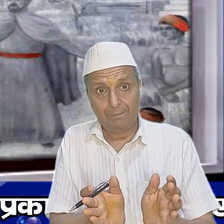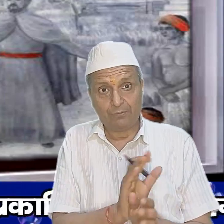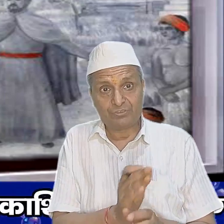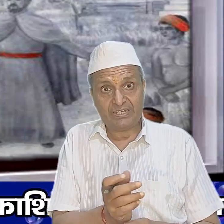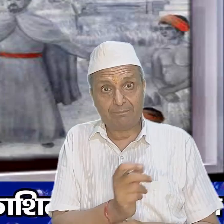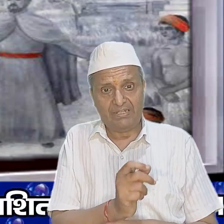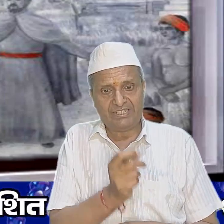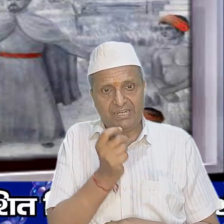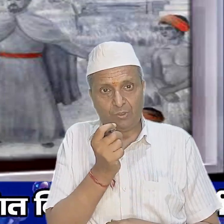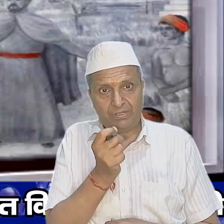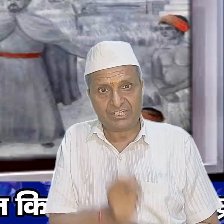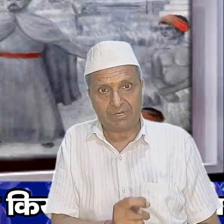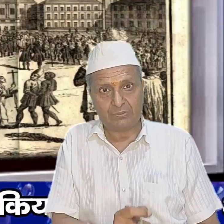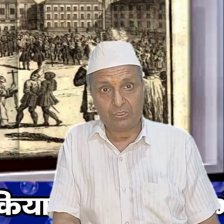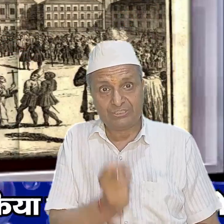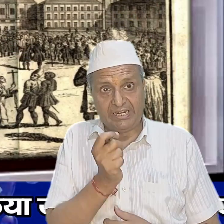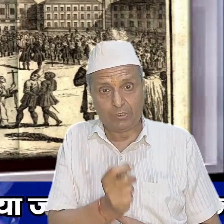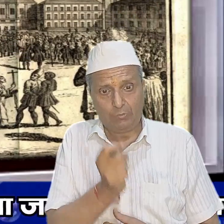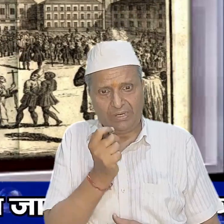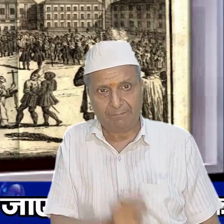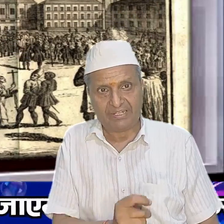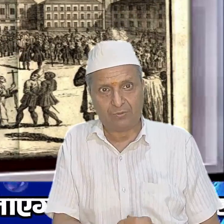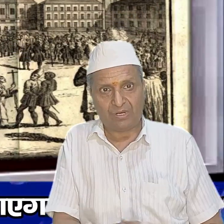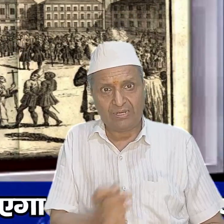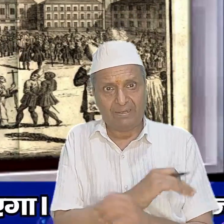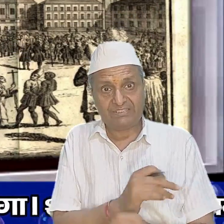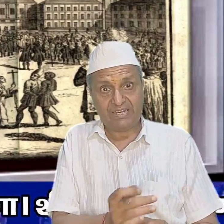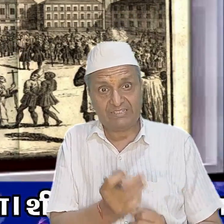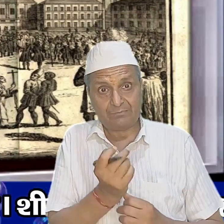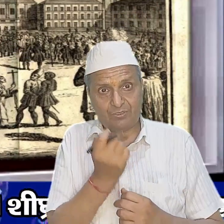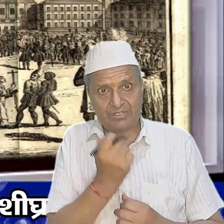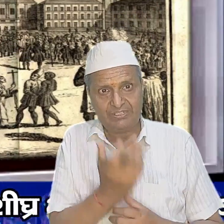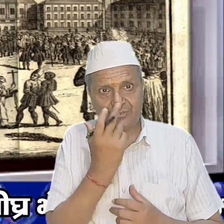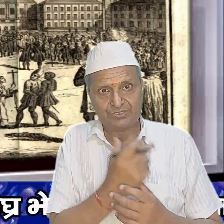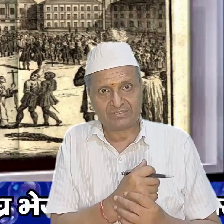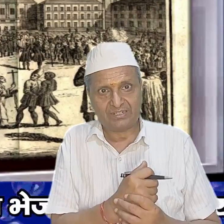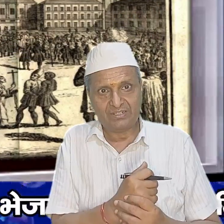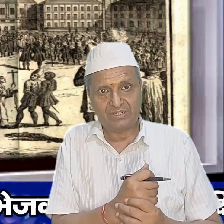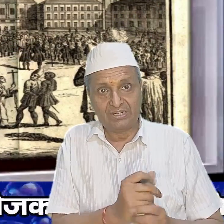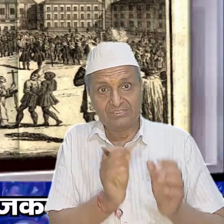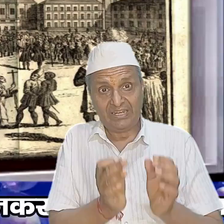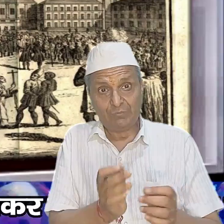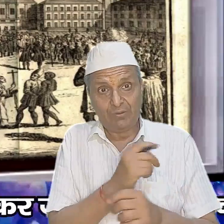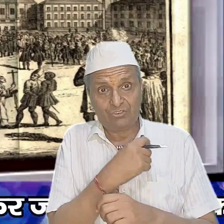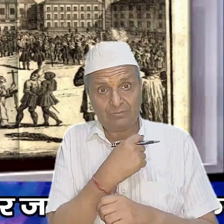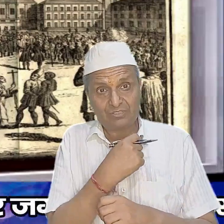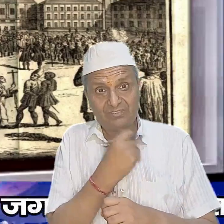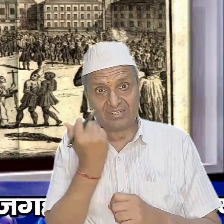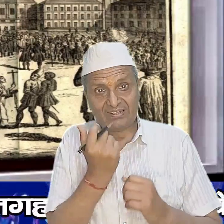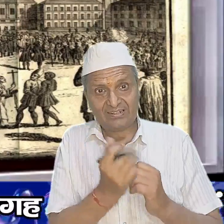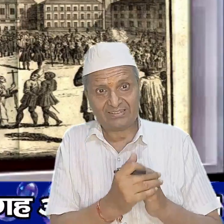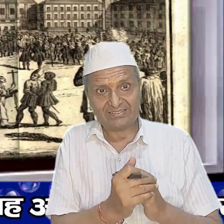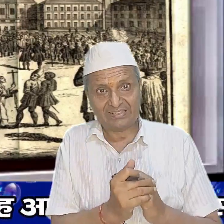हो रहा है, ये दवा लो, वो लो, ये पढ़ो, ये पढ़ो, किताबें बांटता था अपने ईसाई मिशनरी की, साथ में इस दवाएँ देता था,